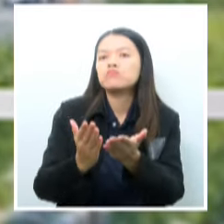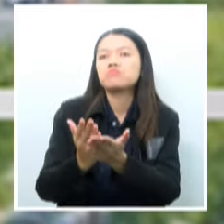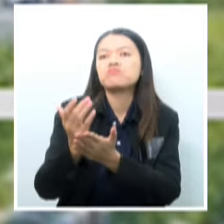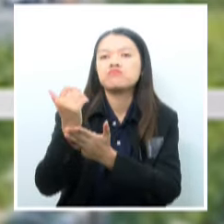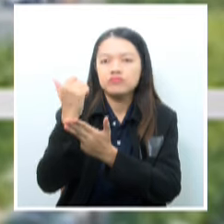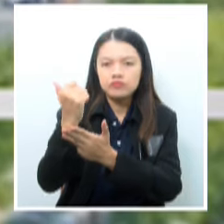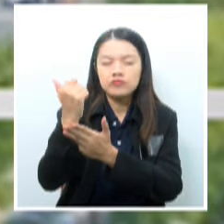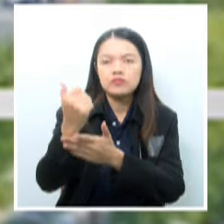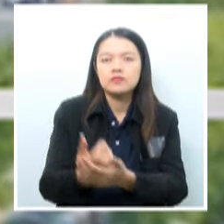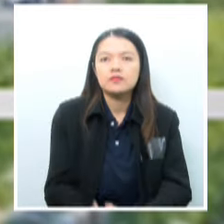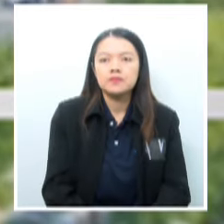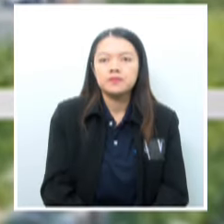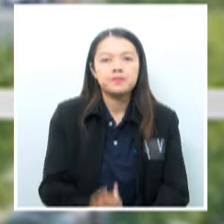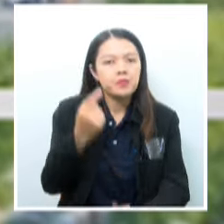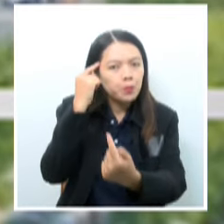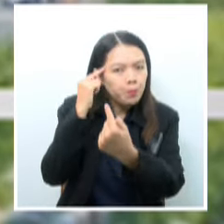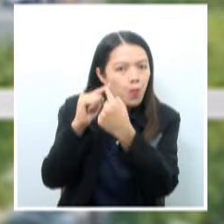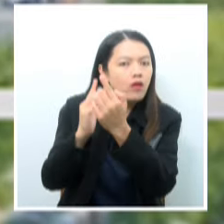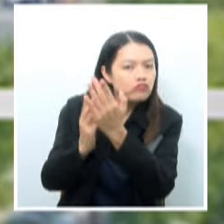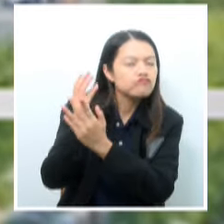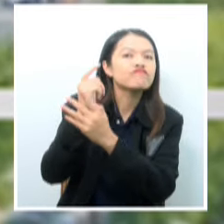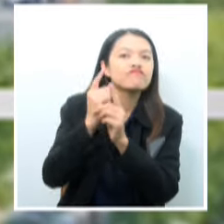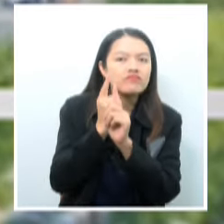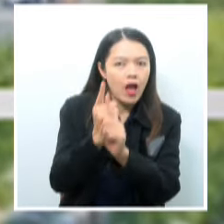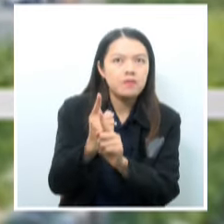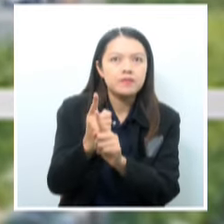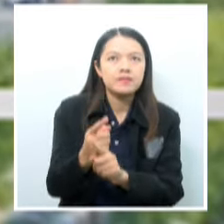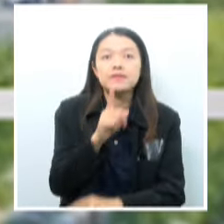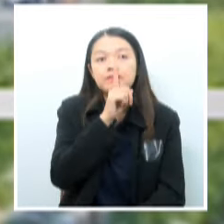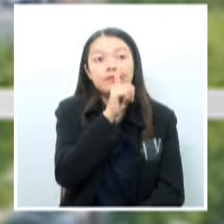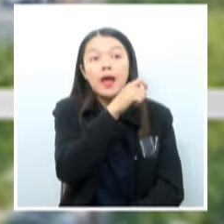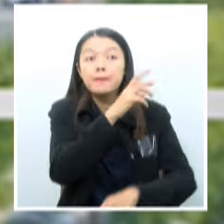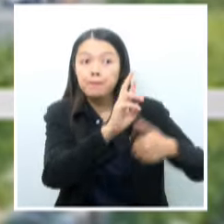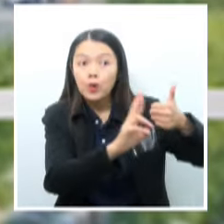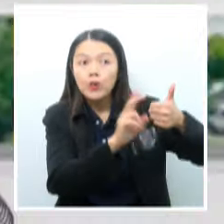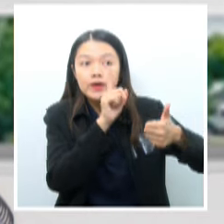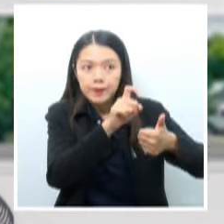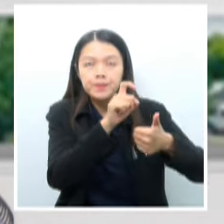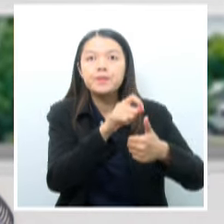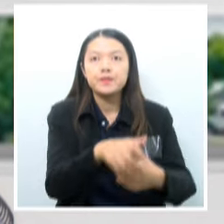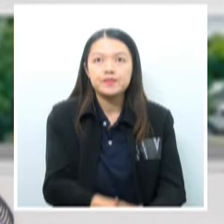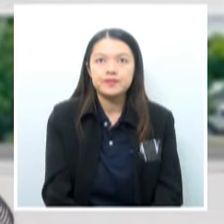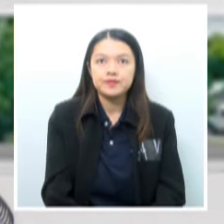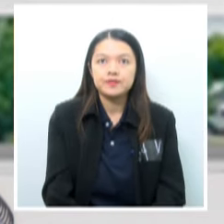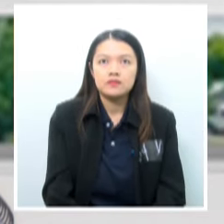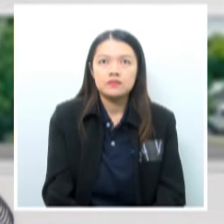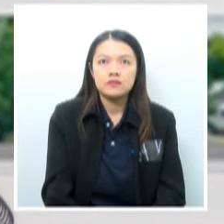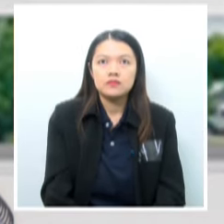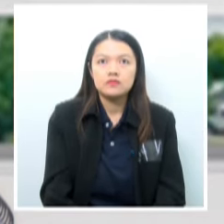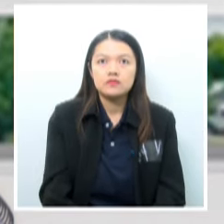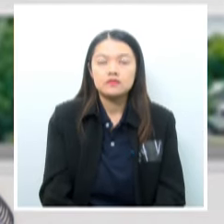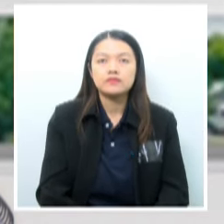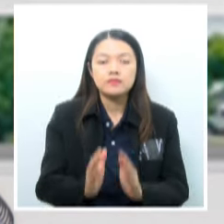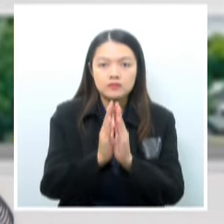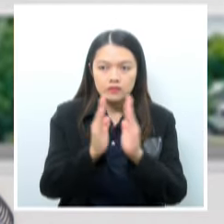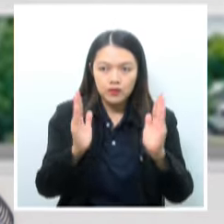นะคะได้สำเร็จเป้าหมายตามที่ตั้งไว้อะค่ะขออนุญาตเรียนถามท่านรองค่ะ ก็ต้องขอบคุณท่